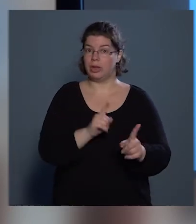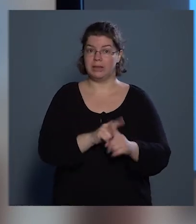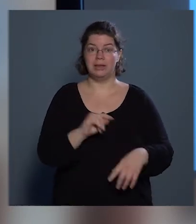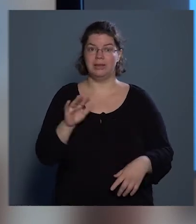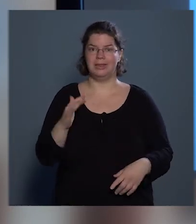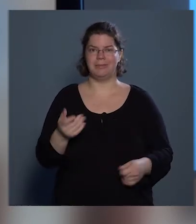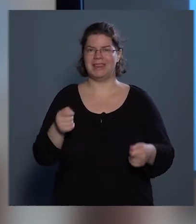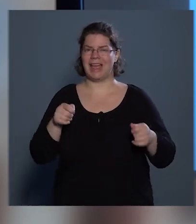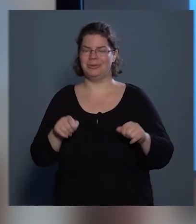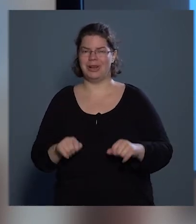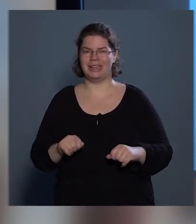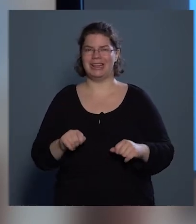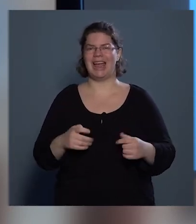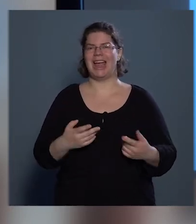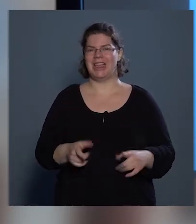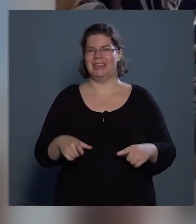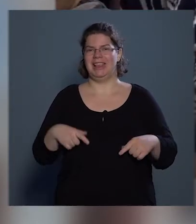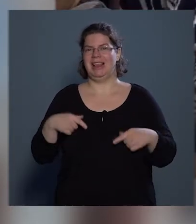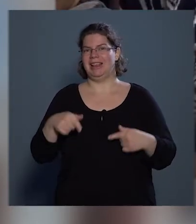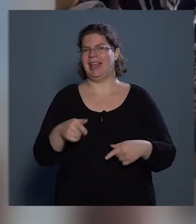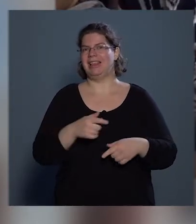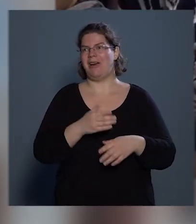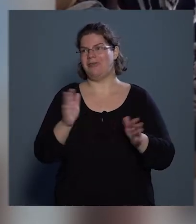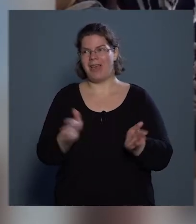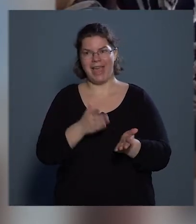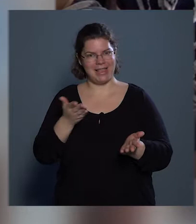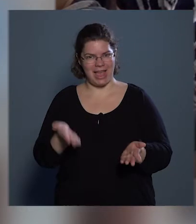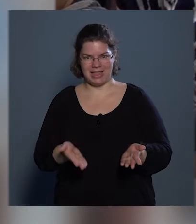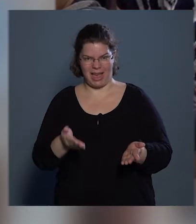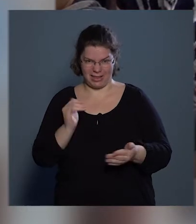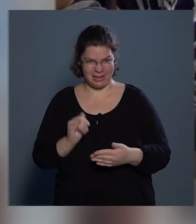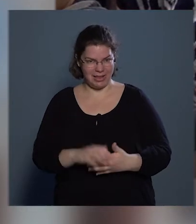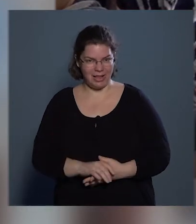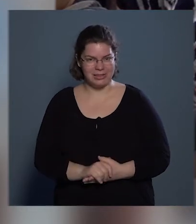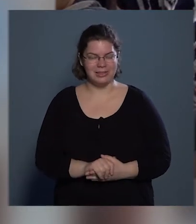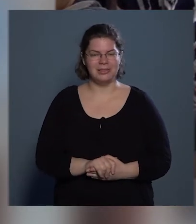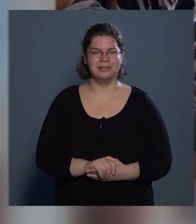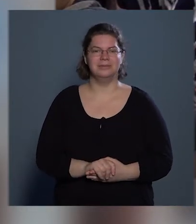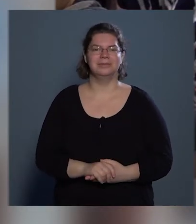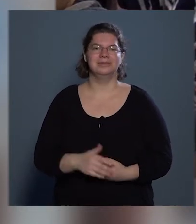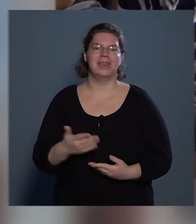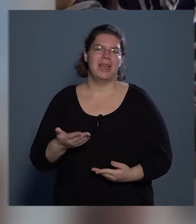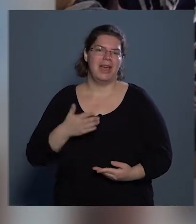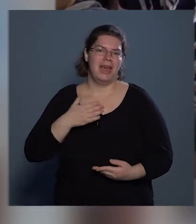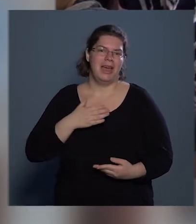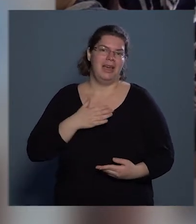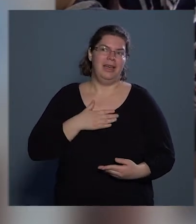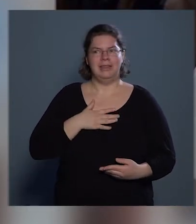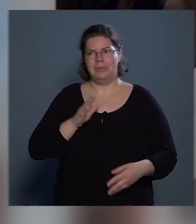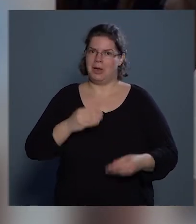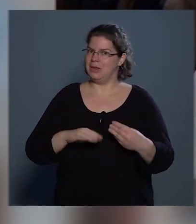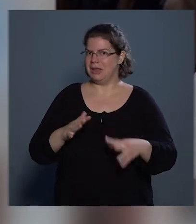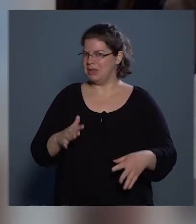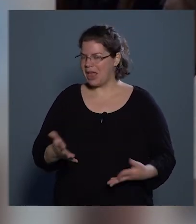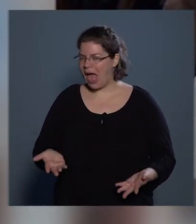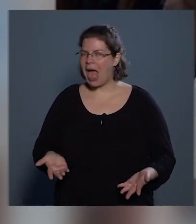zárulhat le, feltételezem, az életnek ez a fejezete. Önnél sem zárult le, ugye? Hát az enyém azért nem. Én azért